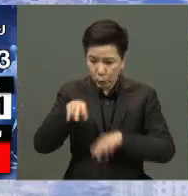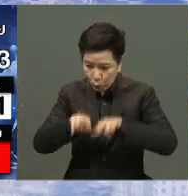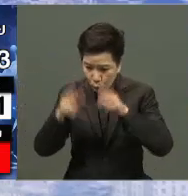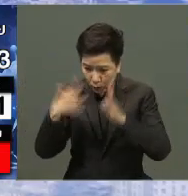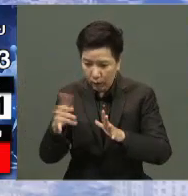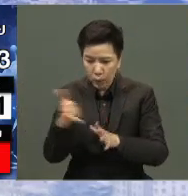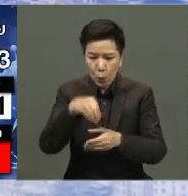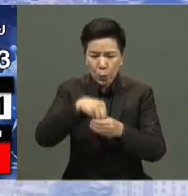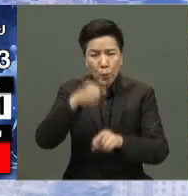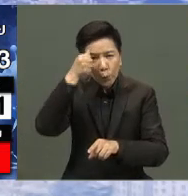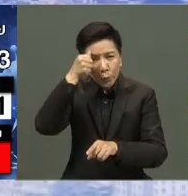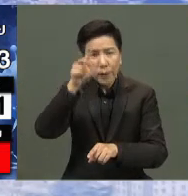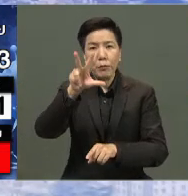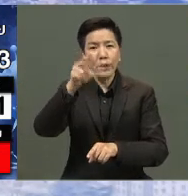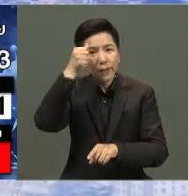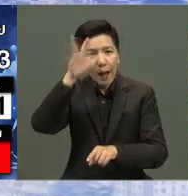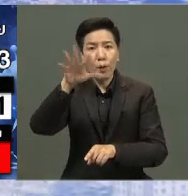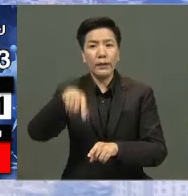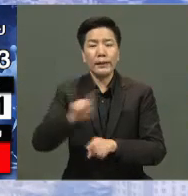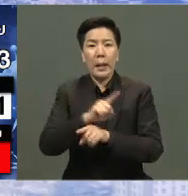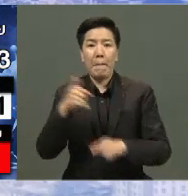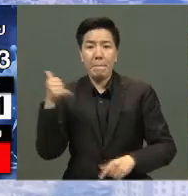มีพื้นที่จัดกระบวนการต้องจัดตรวจตั้งแต่ก่อนมาขึ้นมาแล้วลงมาก็ตรวจทั้งหลายแล้วก็อยู่เฉพาะที่และว่ากลับไปนี้สั้นๆ3วัน 5